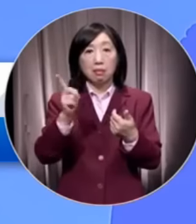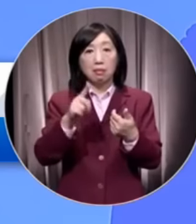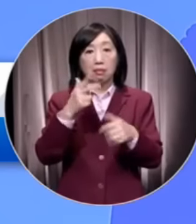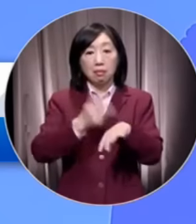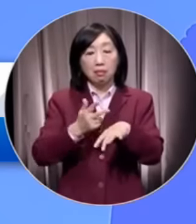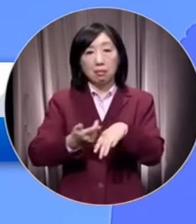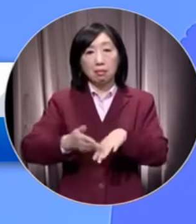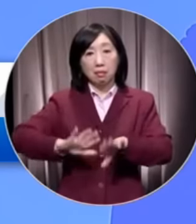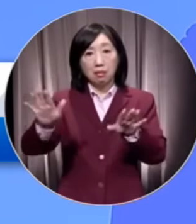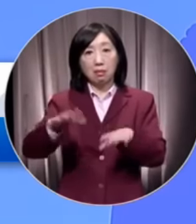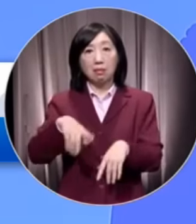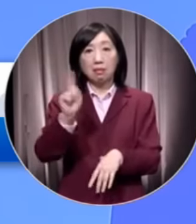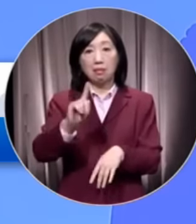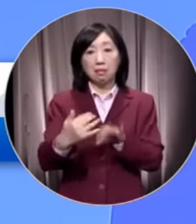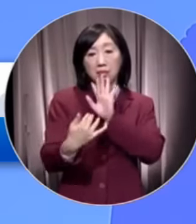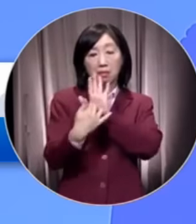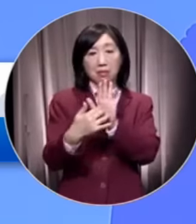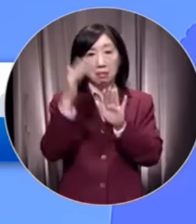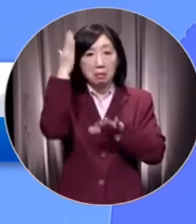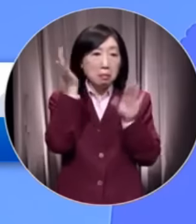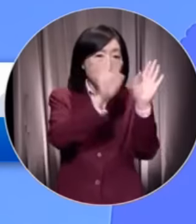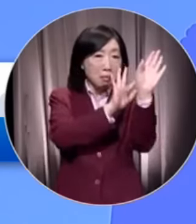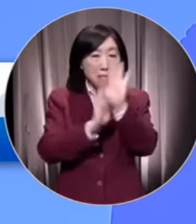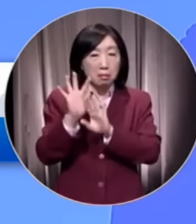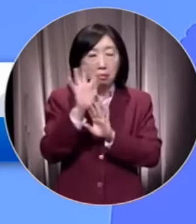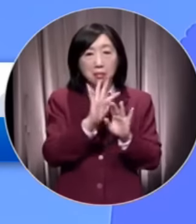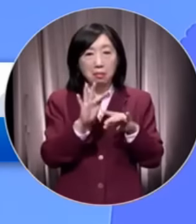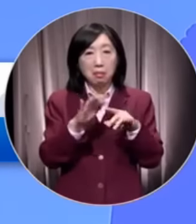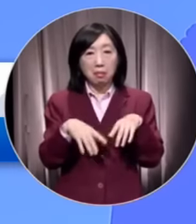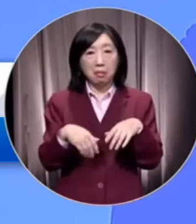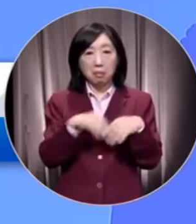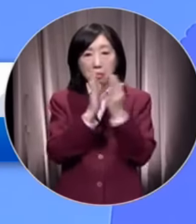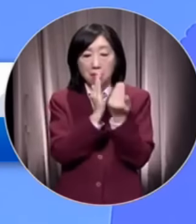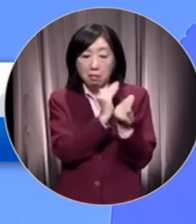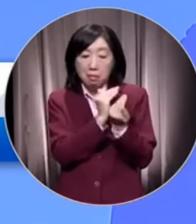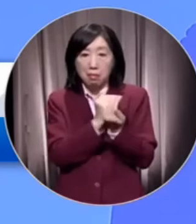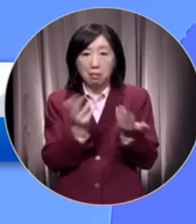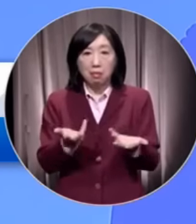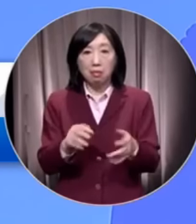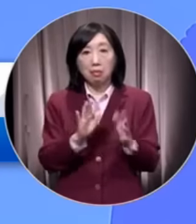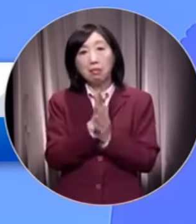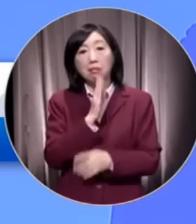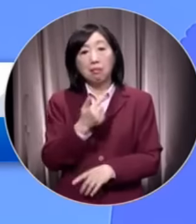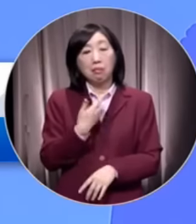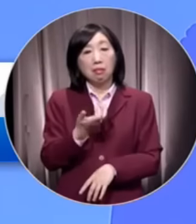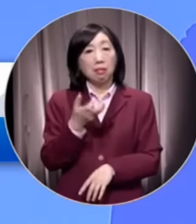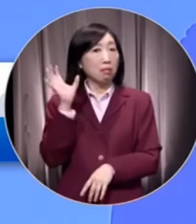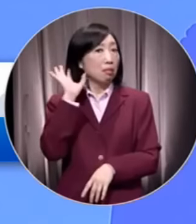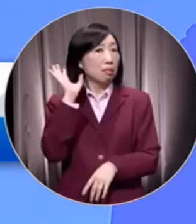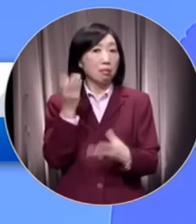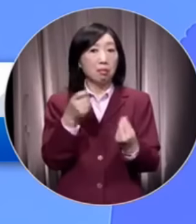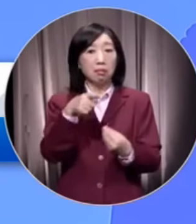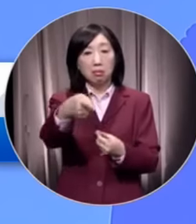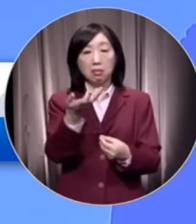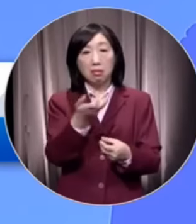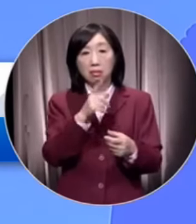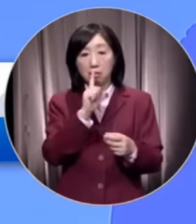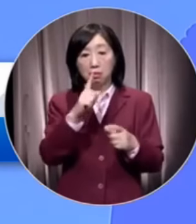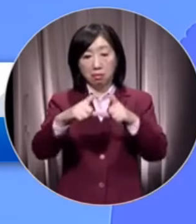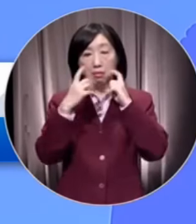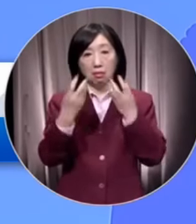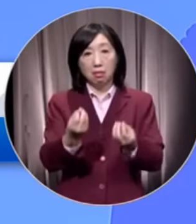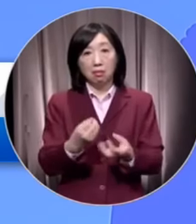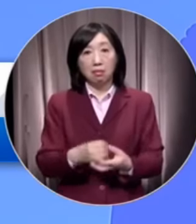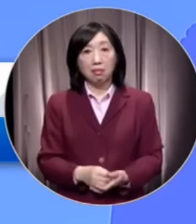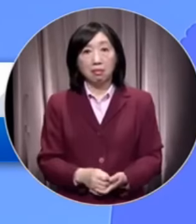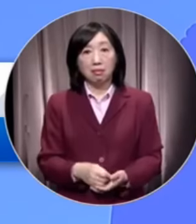免黑箱、避免协商这个不透明的问题，我倒没有听到蔡主席有什么样的说明。我另外还要提